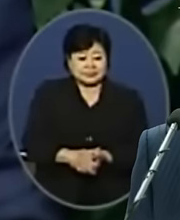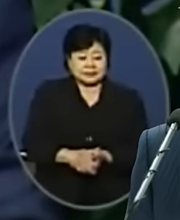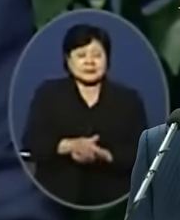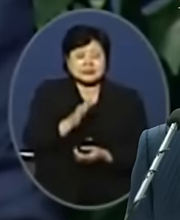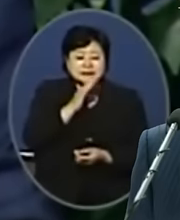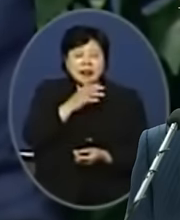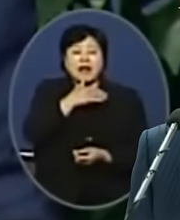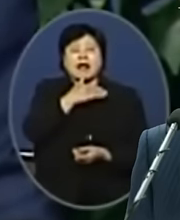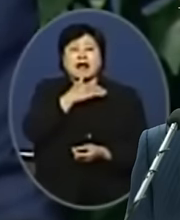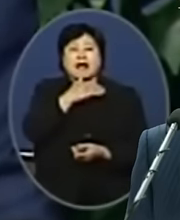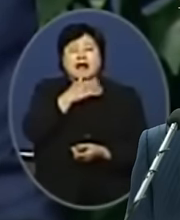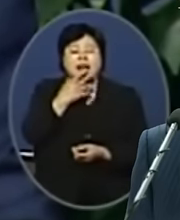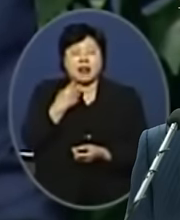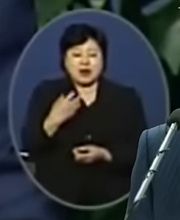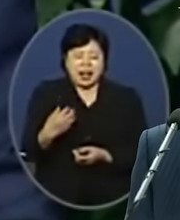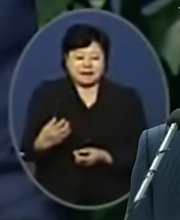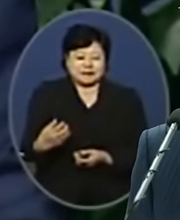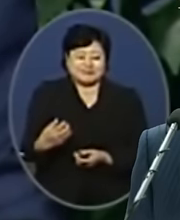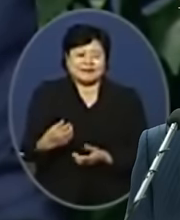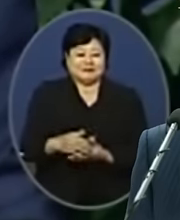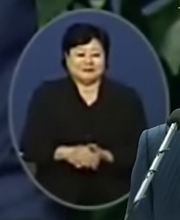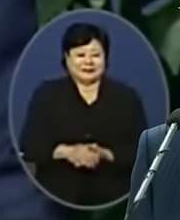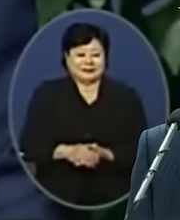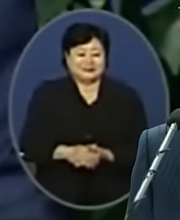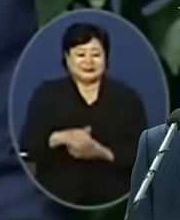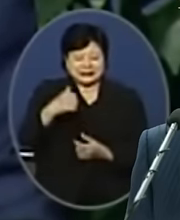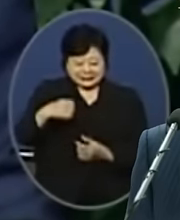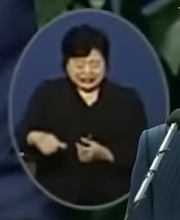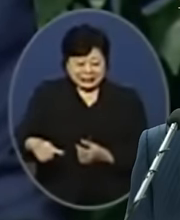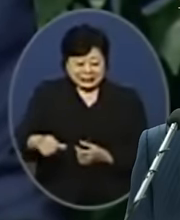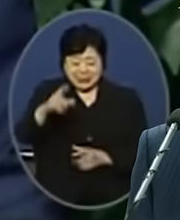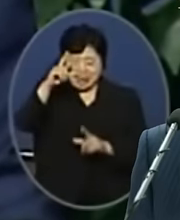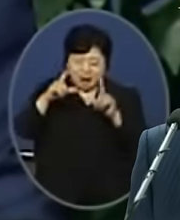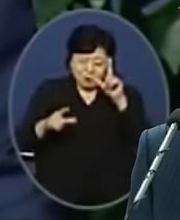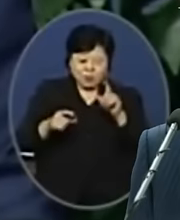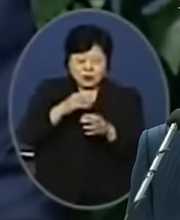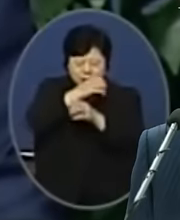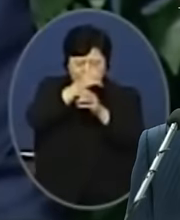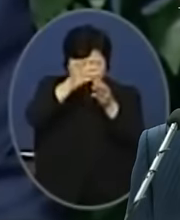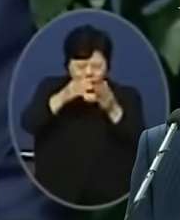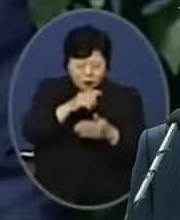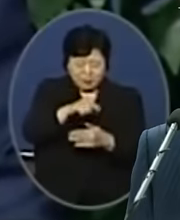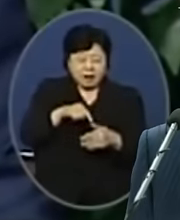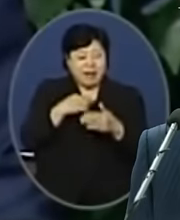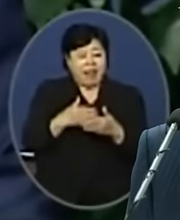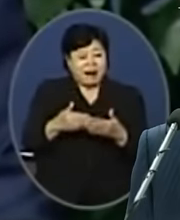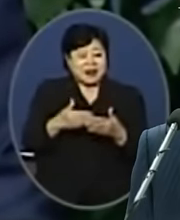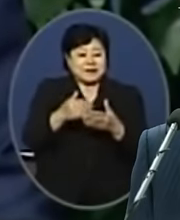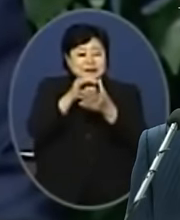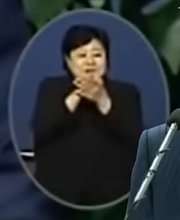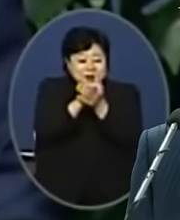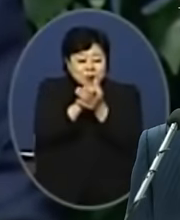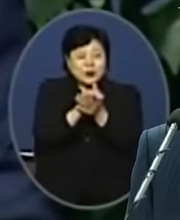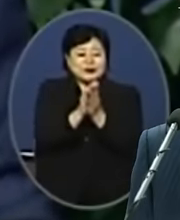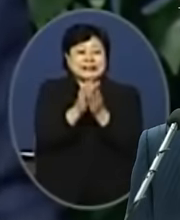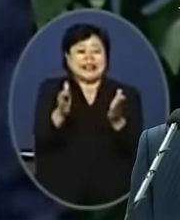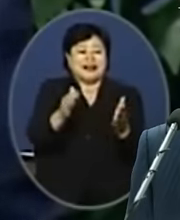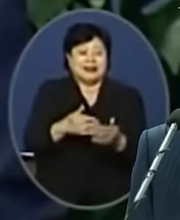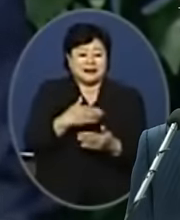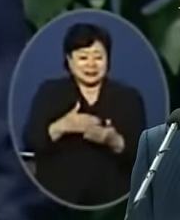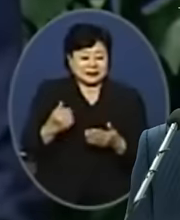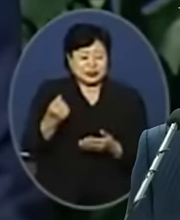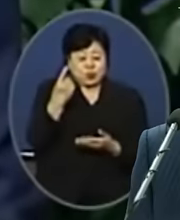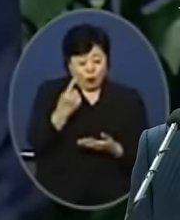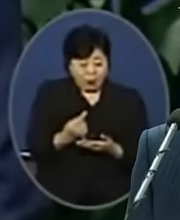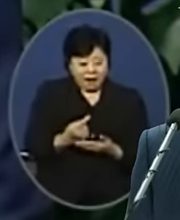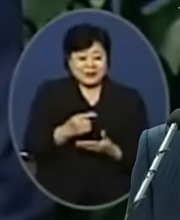비로소 아브라함이 아들들의 모습을 별들을 통해서 마음에 그리면서 기도했던 것입니다. 그림을